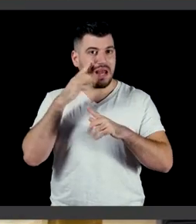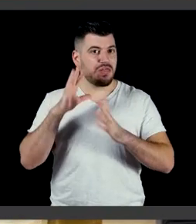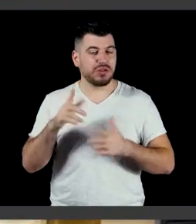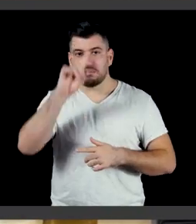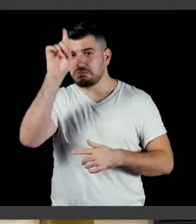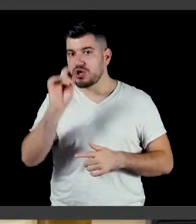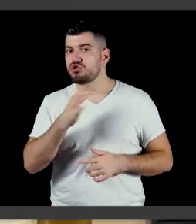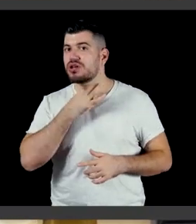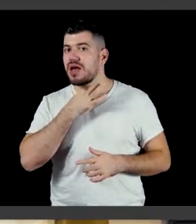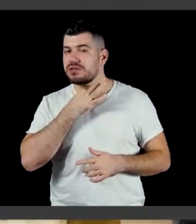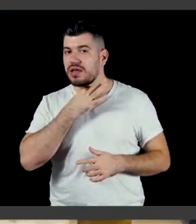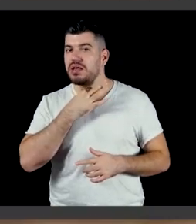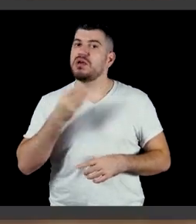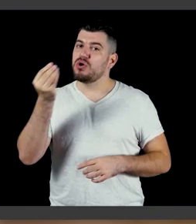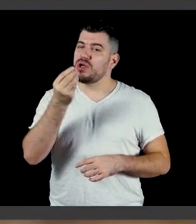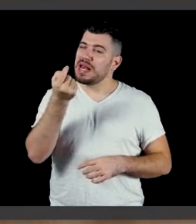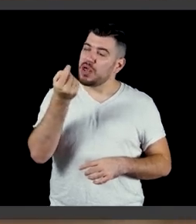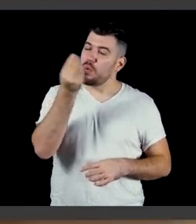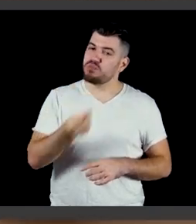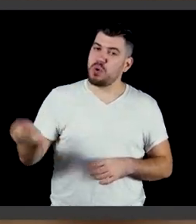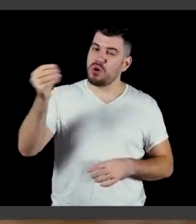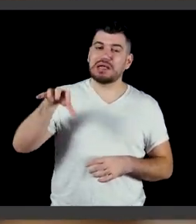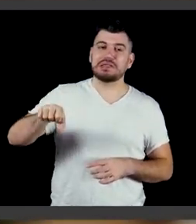λίγο ακόμα ξύδι.